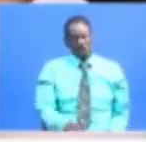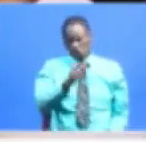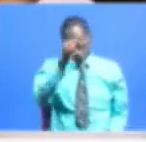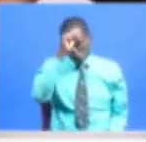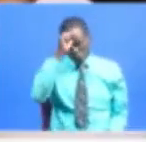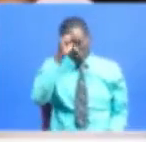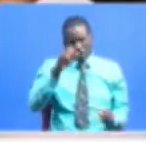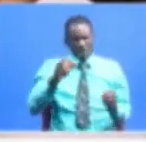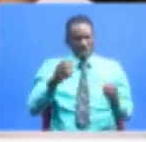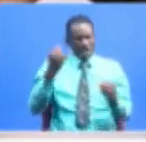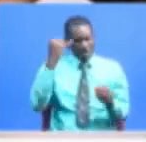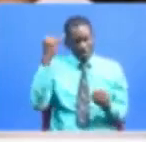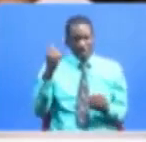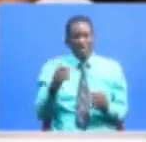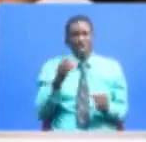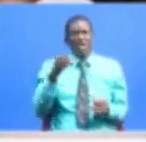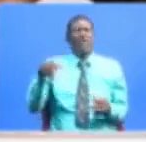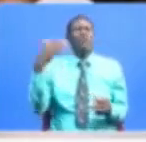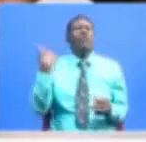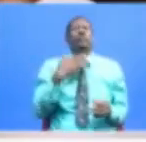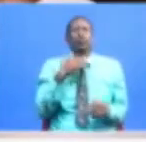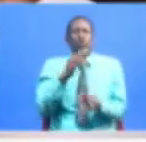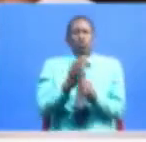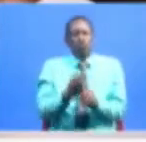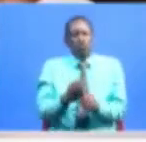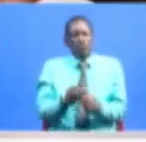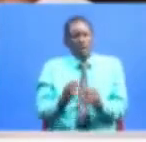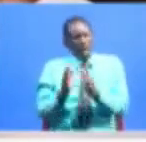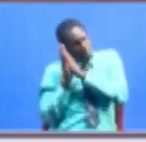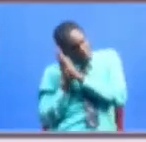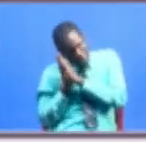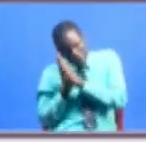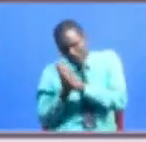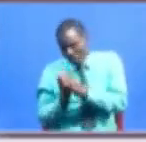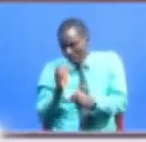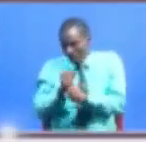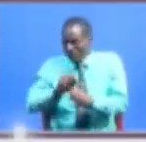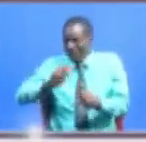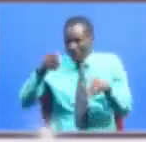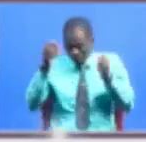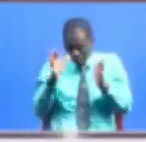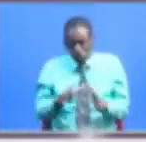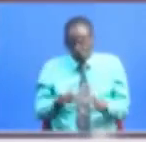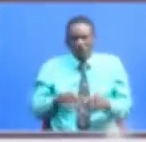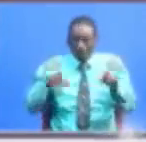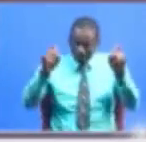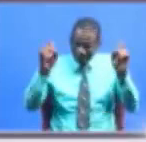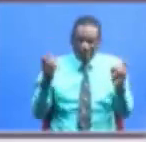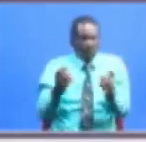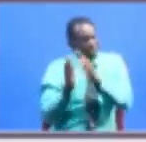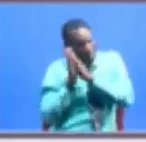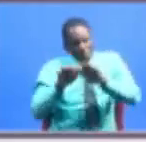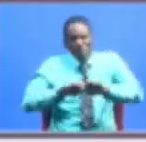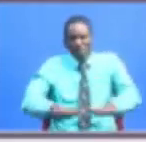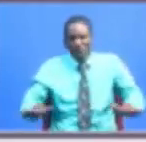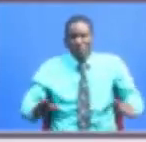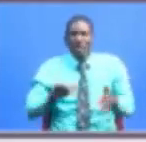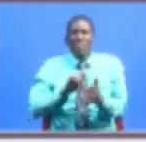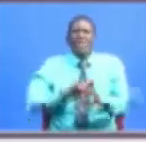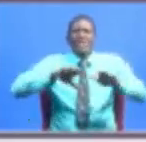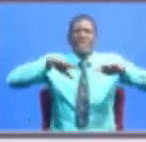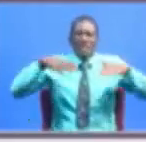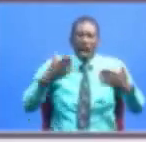sana. Kama hawataki kulala kitanda imetengenezwa na Wakenya, wanaweza kulala chini. That is how we are